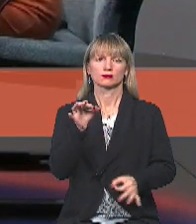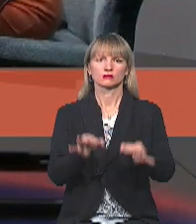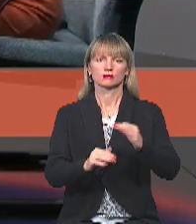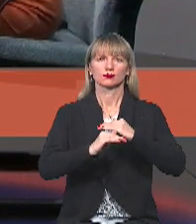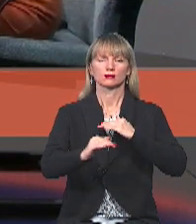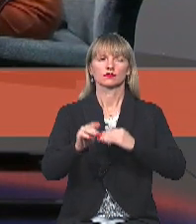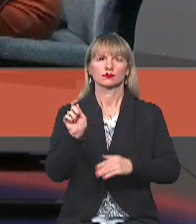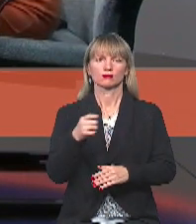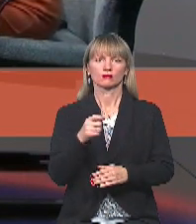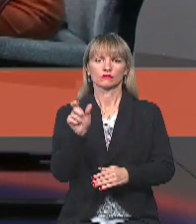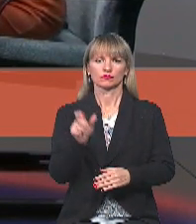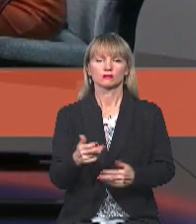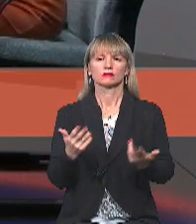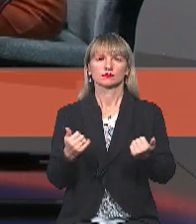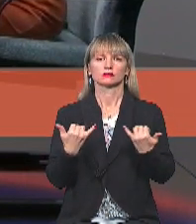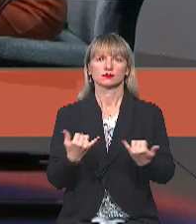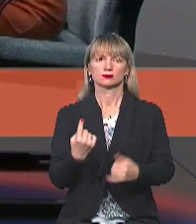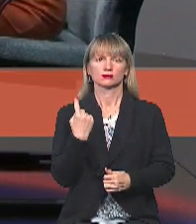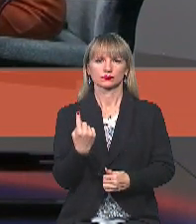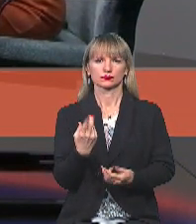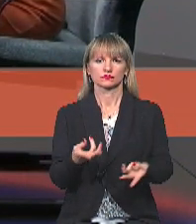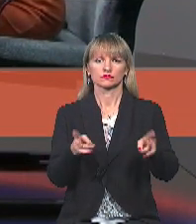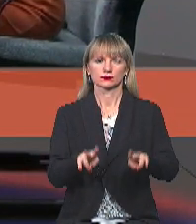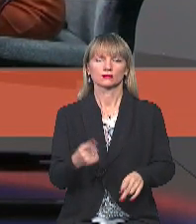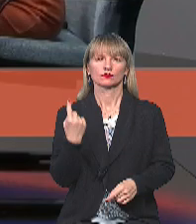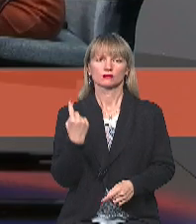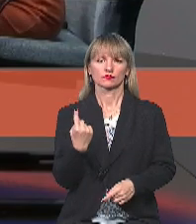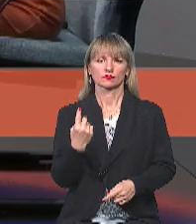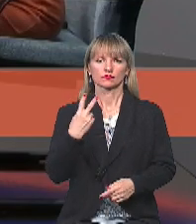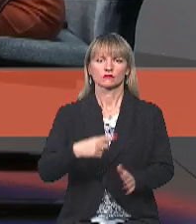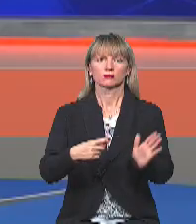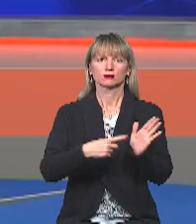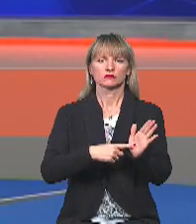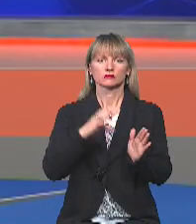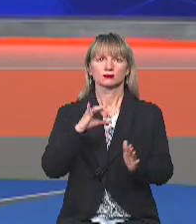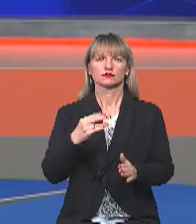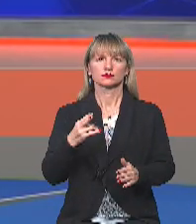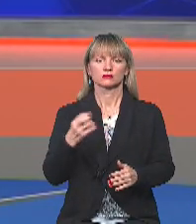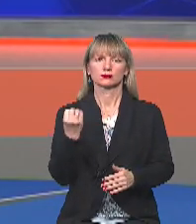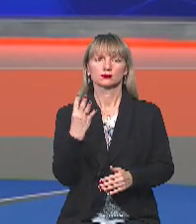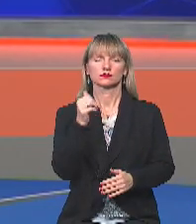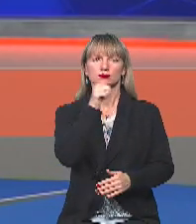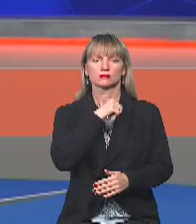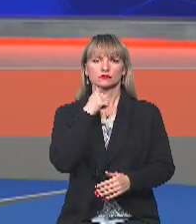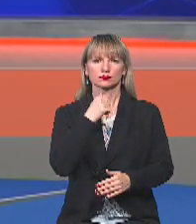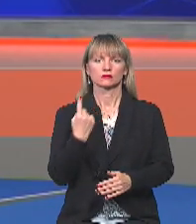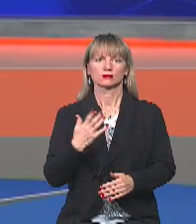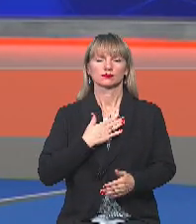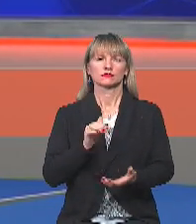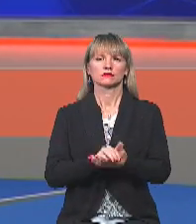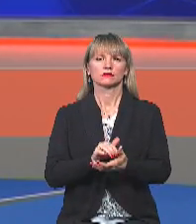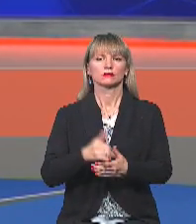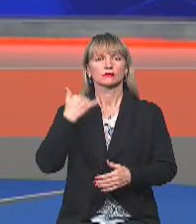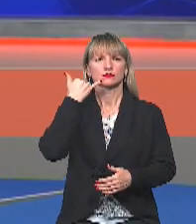полі, воїн, зараз за воїнів? Один. Залишилася одна. 26 січня 2014 року один мій